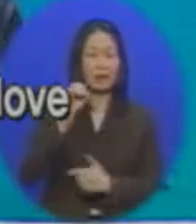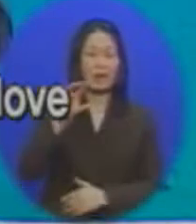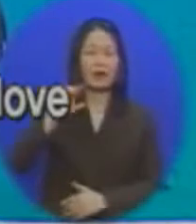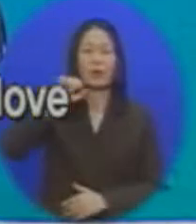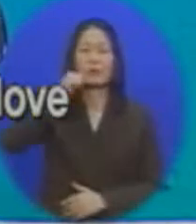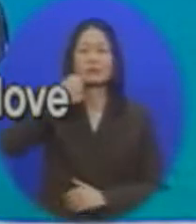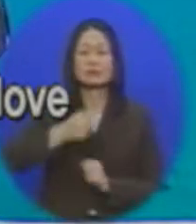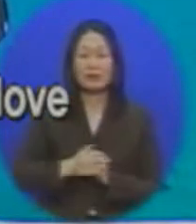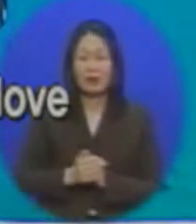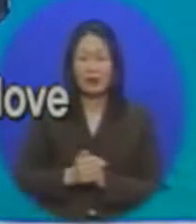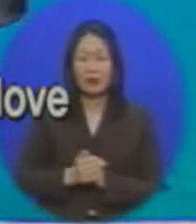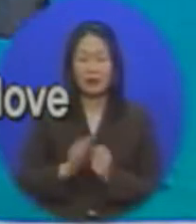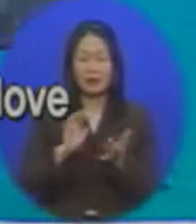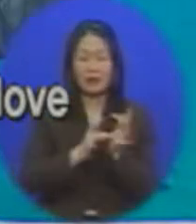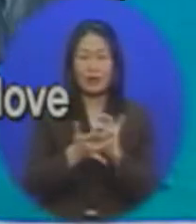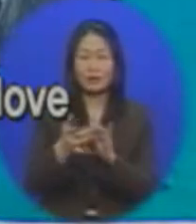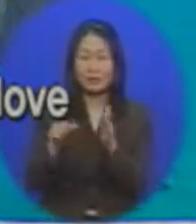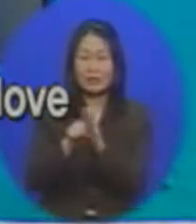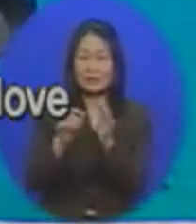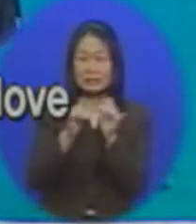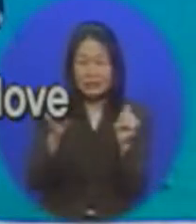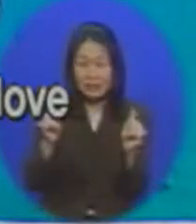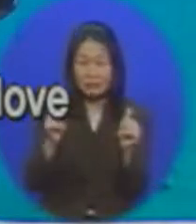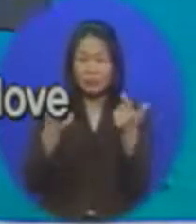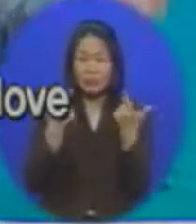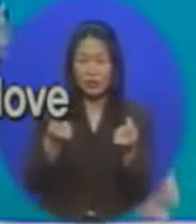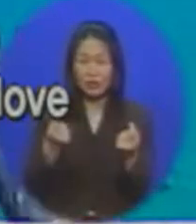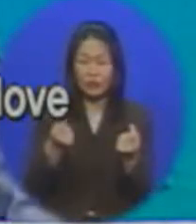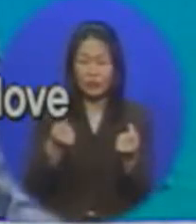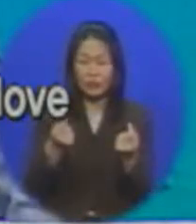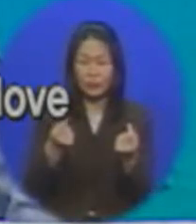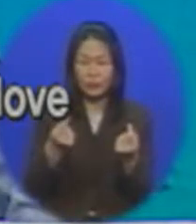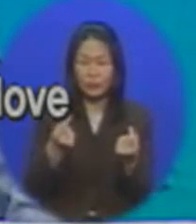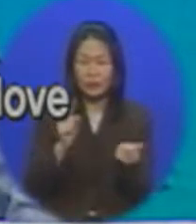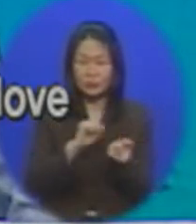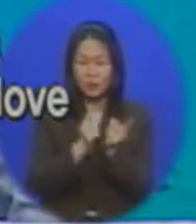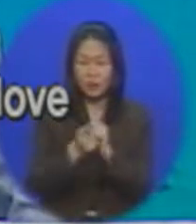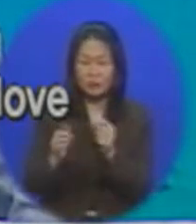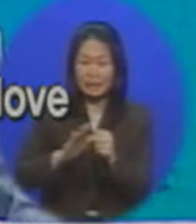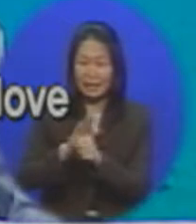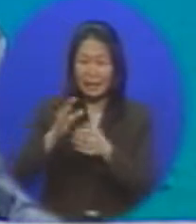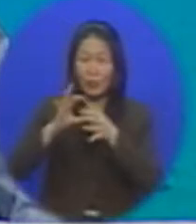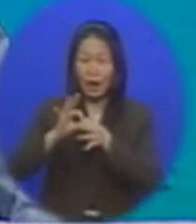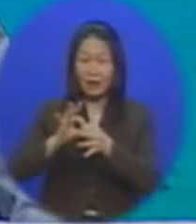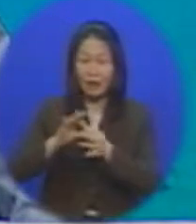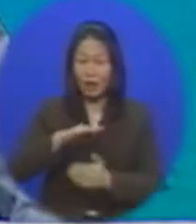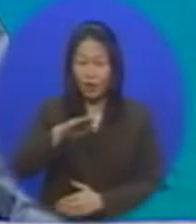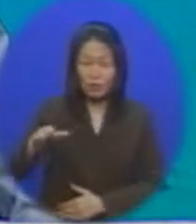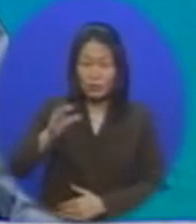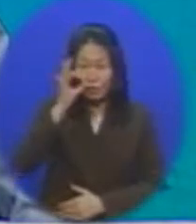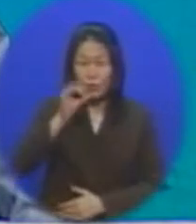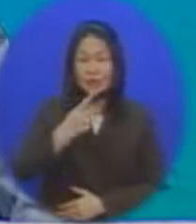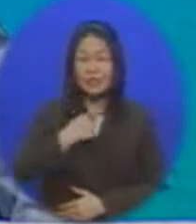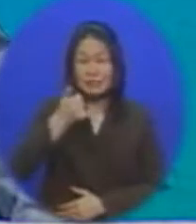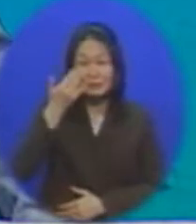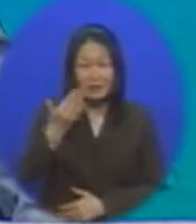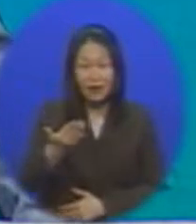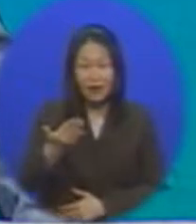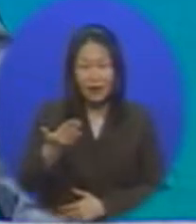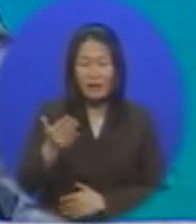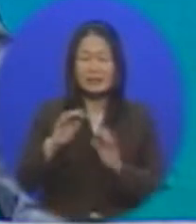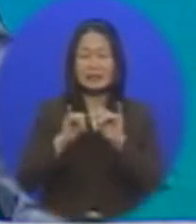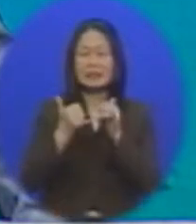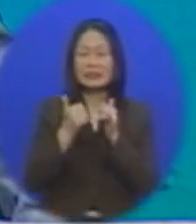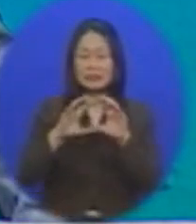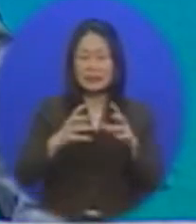예수 믿는 사람들 처럼 서로 사랑하는 관계를 여러분 보신 적이 있습니까 세상 사람들이 그걸 볼 수